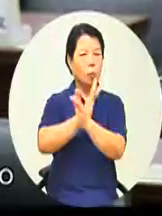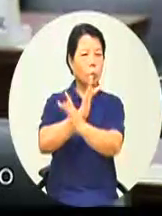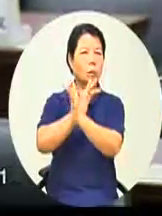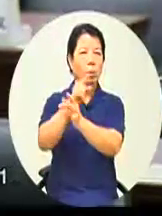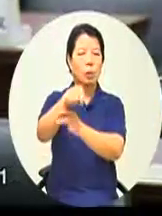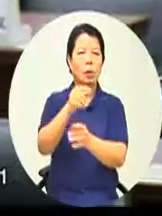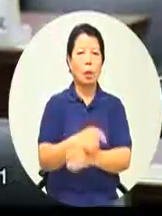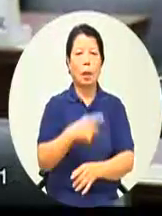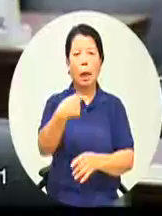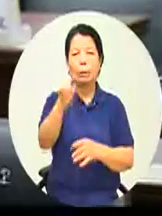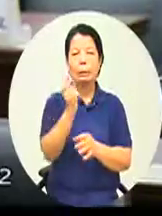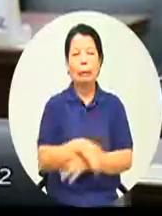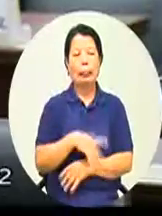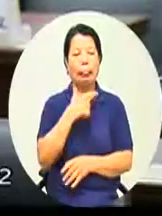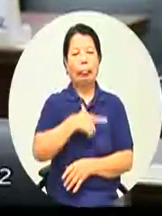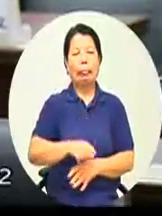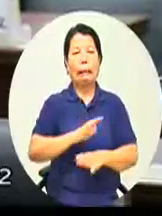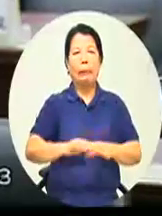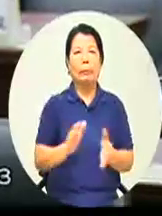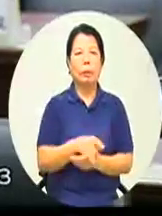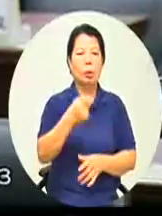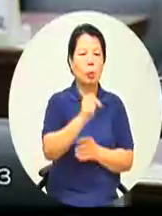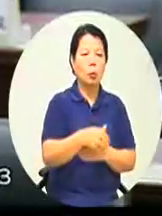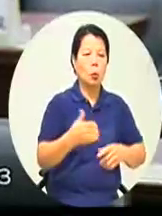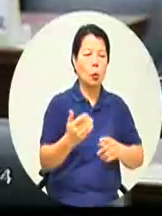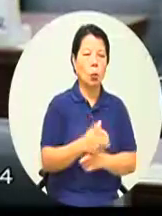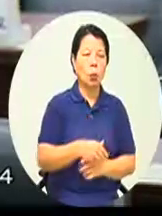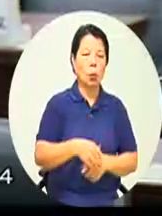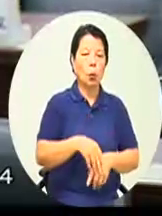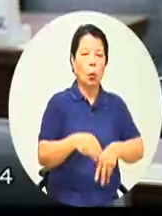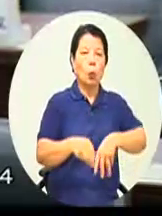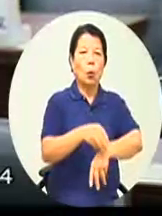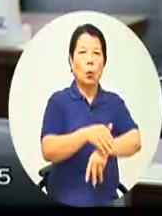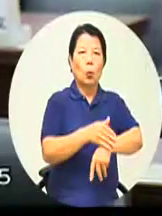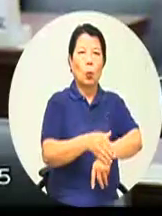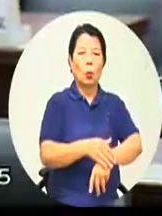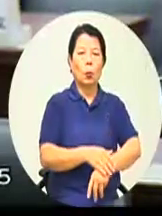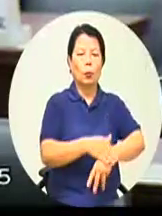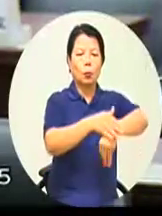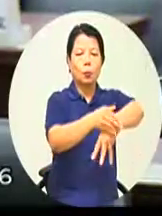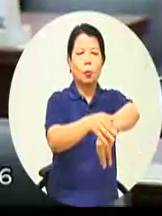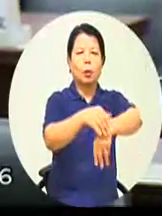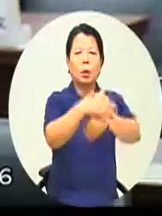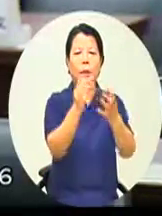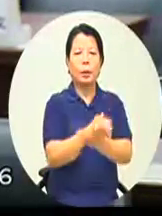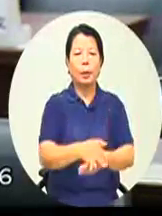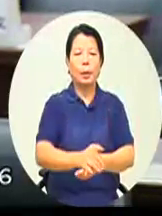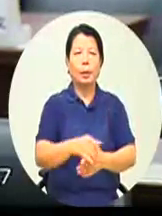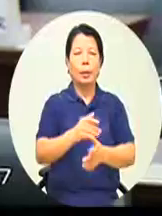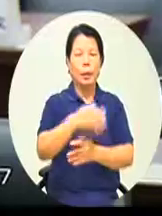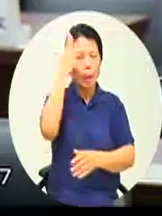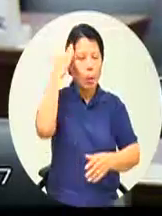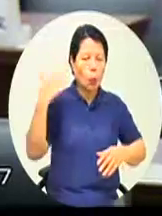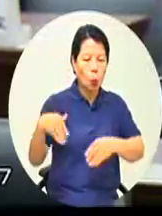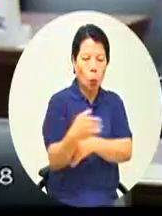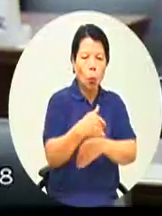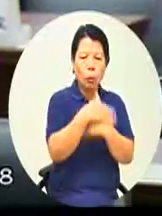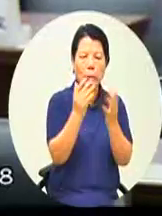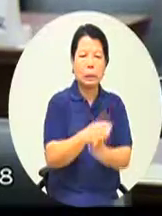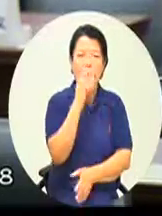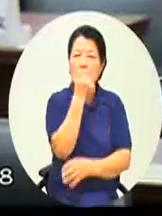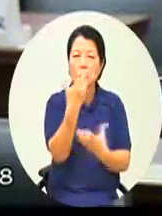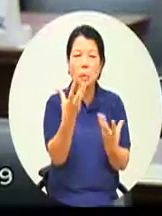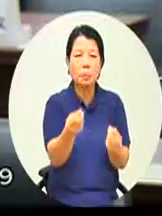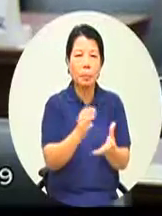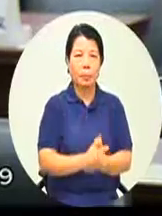行久会身啊，较袂得鱿鱼，较袂得迄款、迄个、迄个、迄个乌鱼子尔， 无什么较特殊。希望讲遮